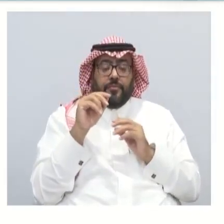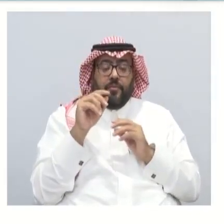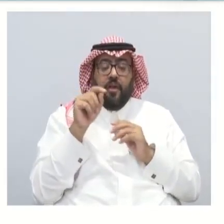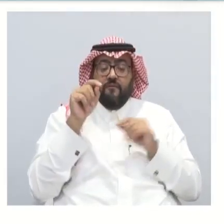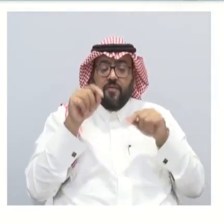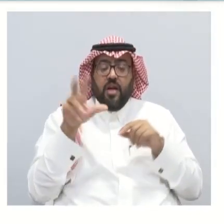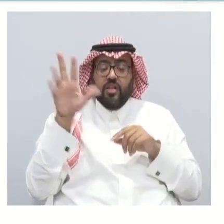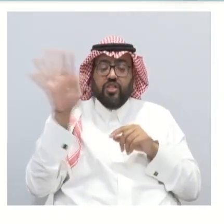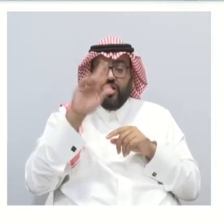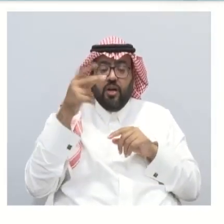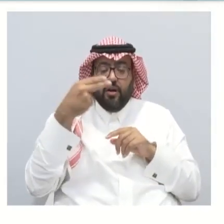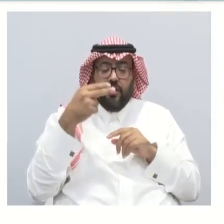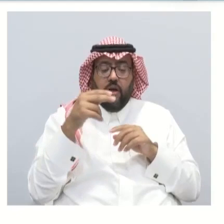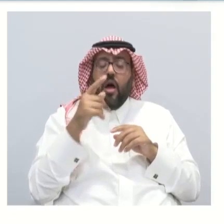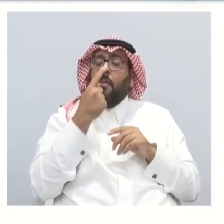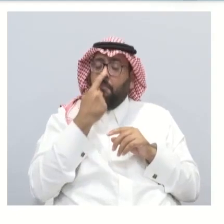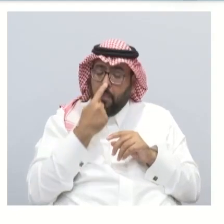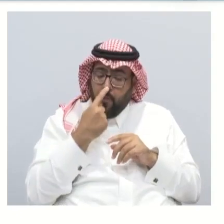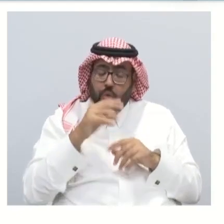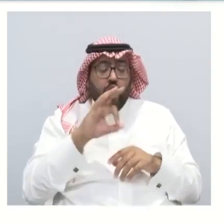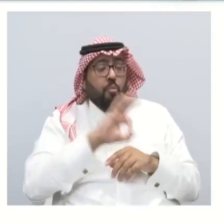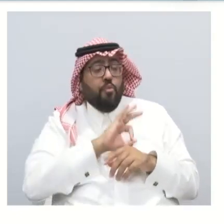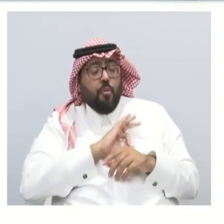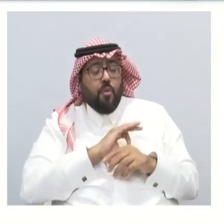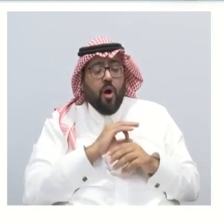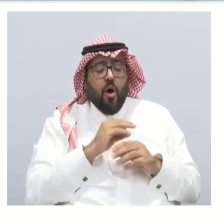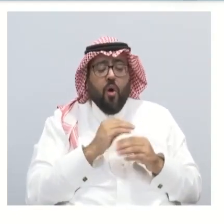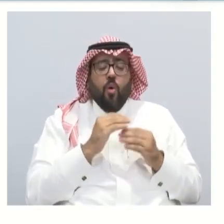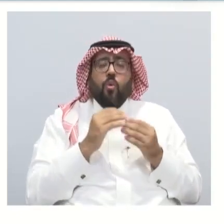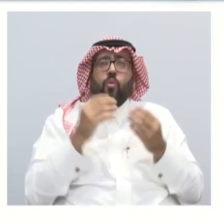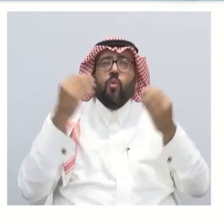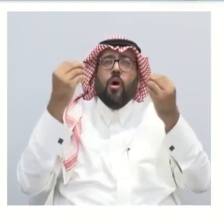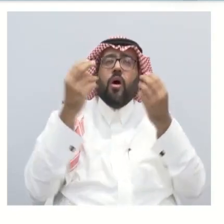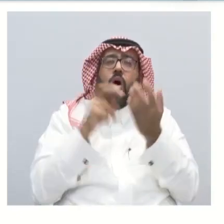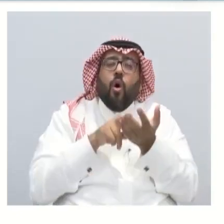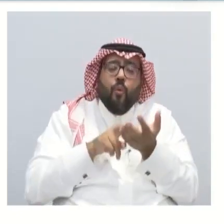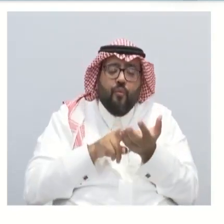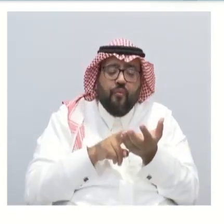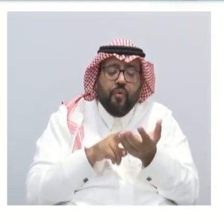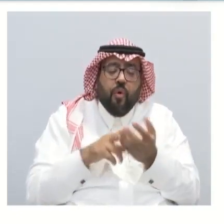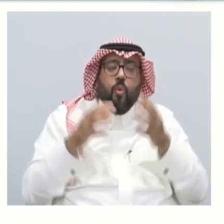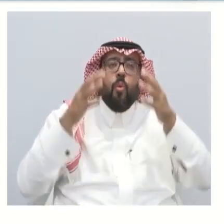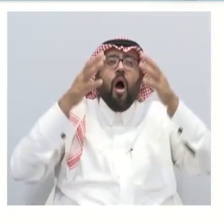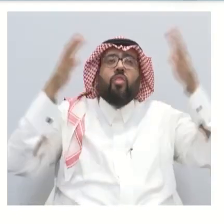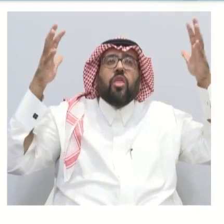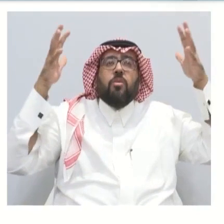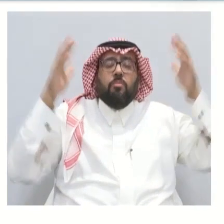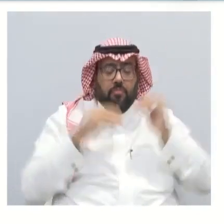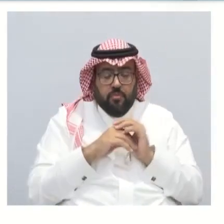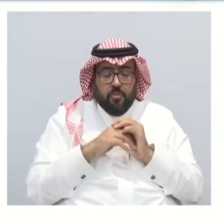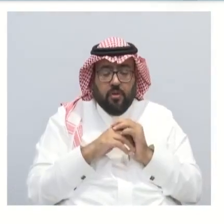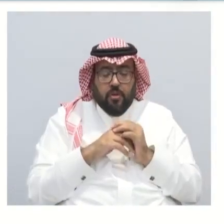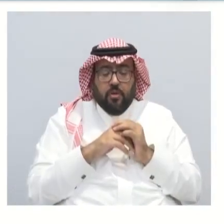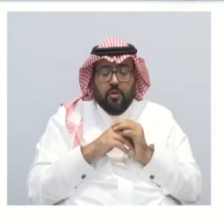في الشرع هو المعبود محبه ورجاء وخوفا وتعظيما الالوهيه هو